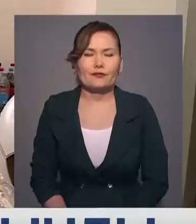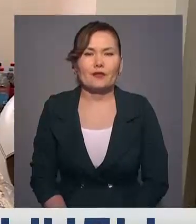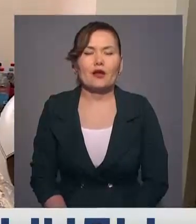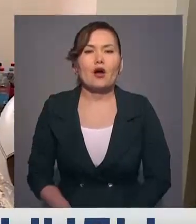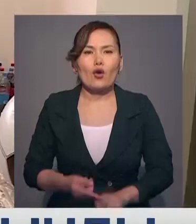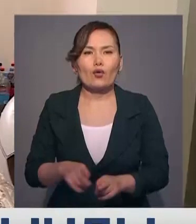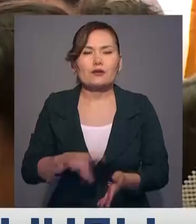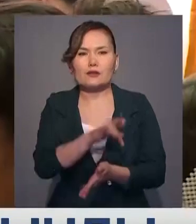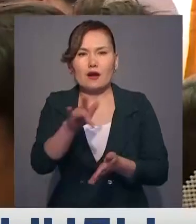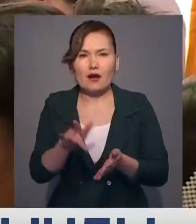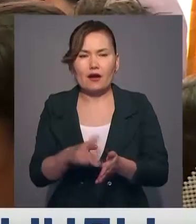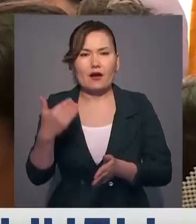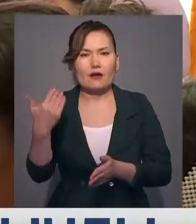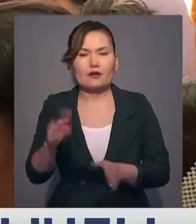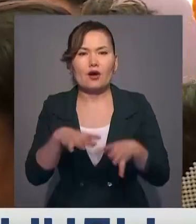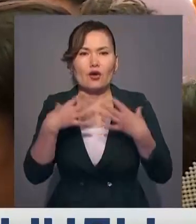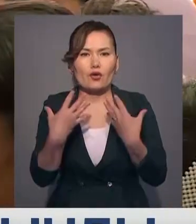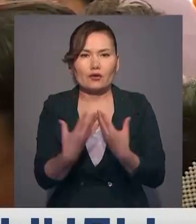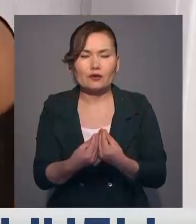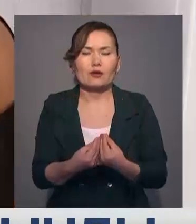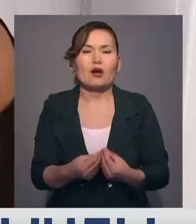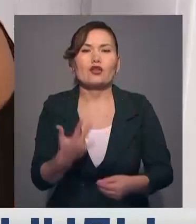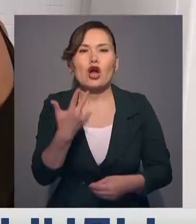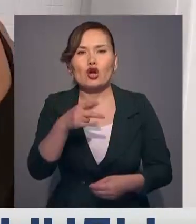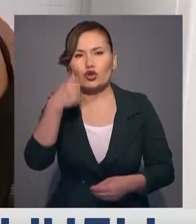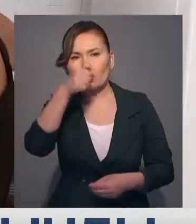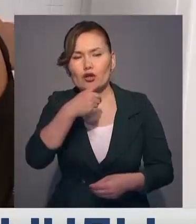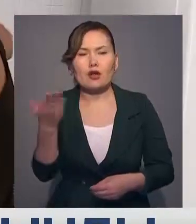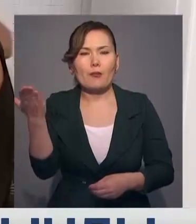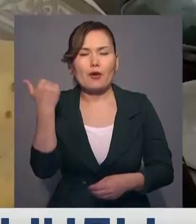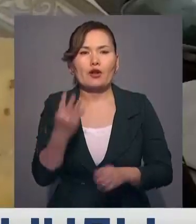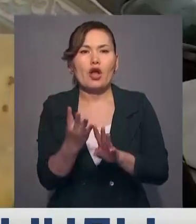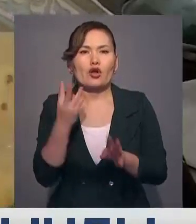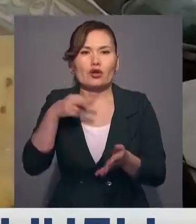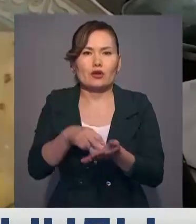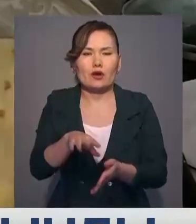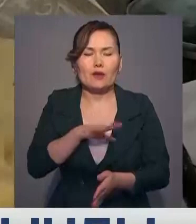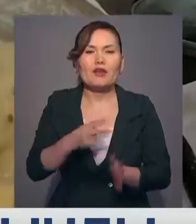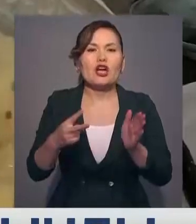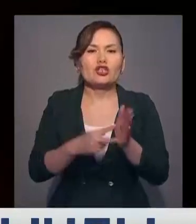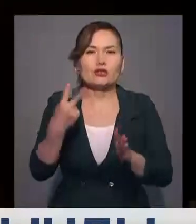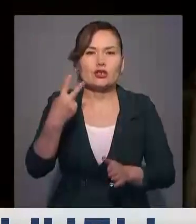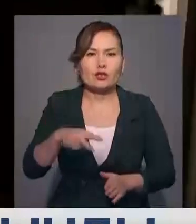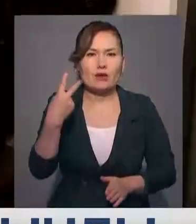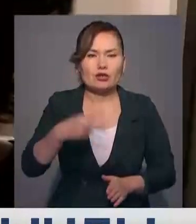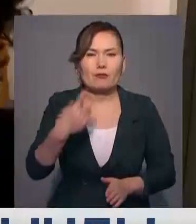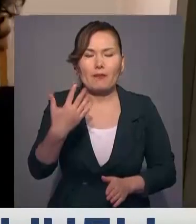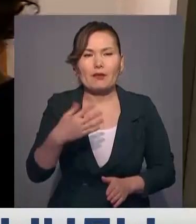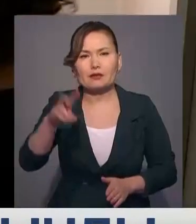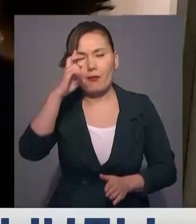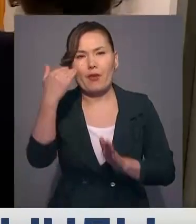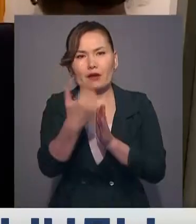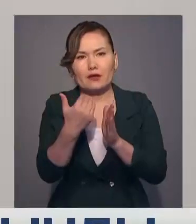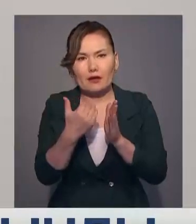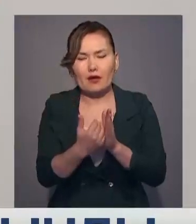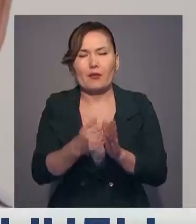Қапшағайдағы Жарминовтар отбасы 3 жыл бұрын үй кезегіне тұрған еді. Міне бүгін 7-20-25 бағдарламасы бойынша баспаналы болып, қоныс